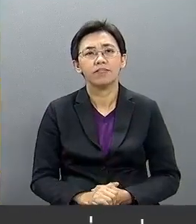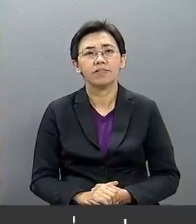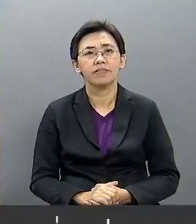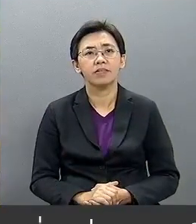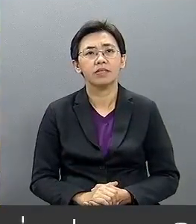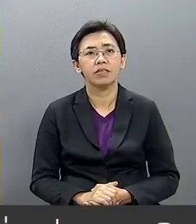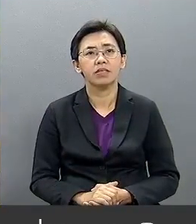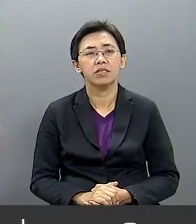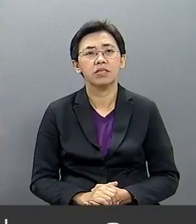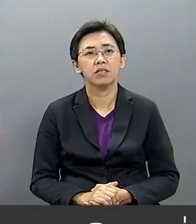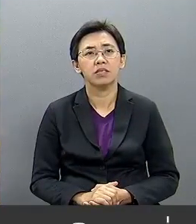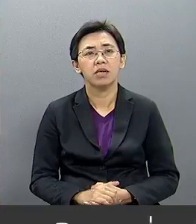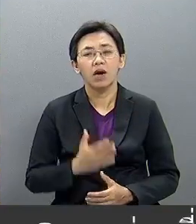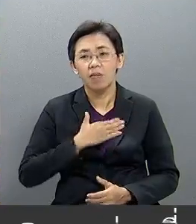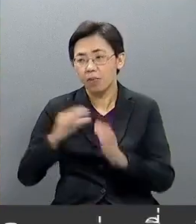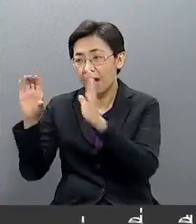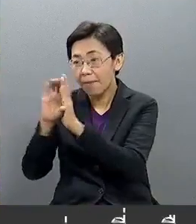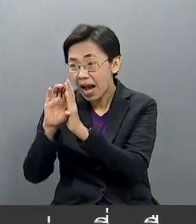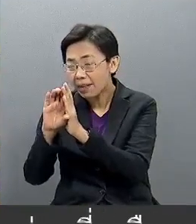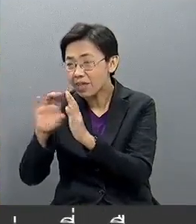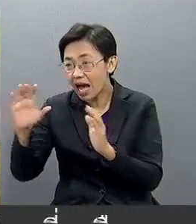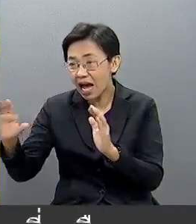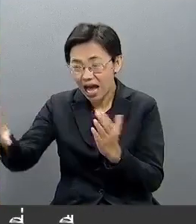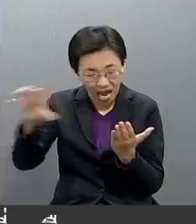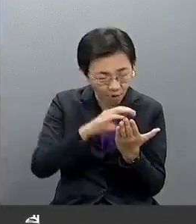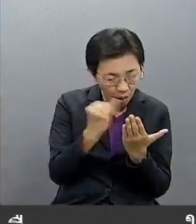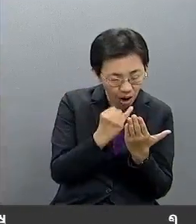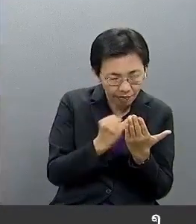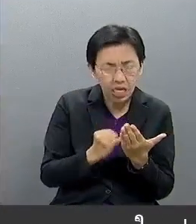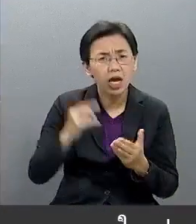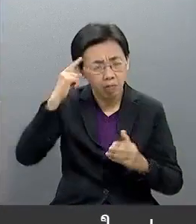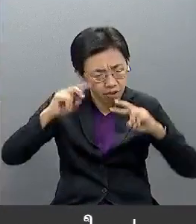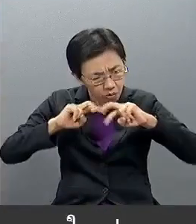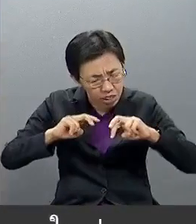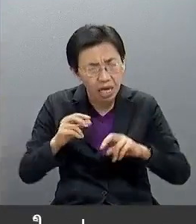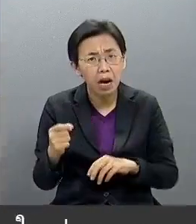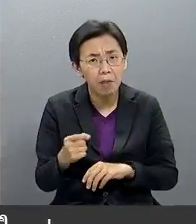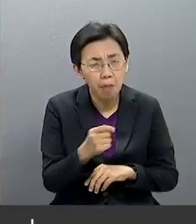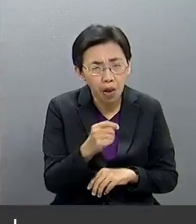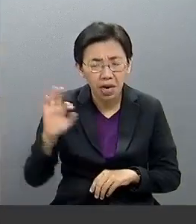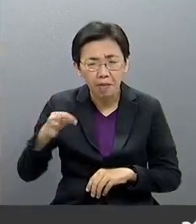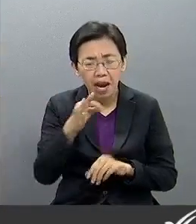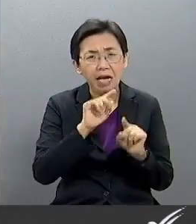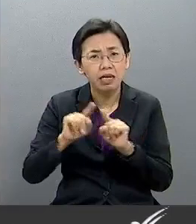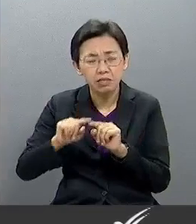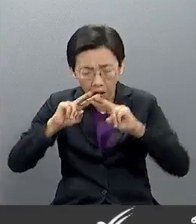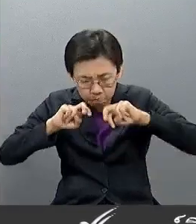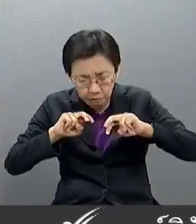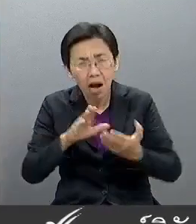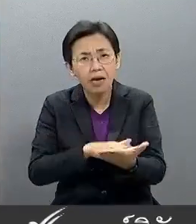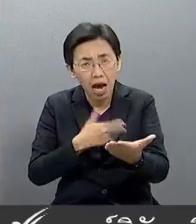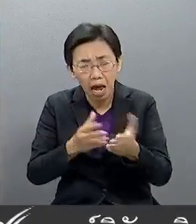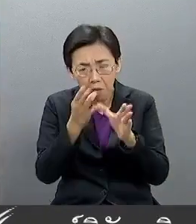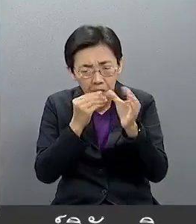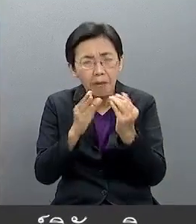จากรูปถ่ายผมศึกษาเรื่องมดเรื่องแมลงนี้มาค่อนข้างนานเหตุการณ์มันเกิดขึ้นแล้วเราก็เลยทำว่าเรามีส่